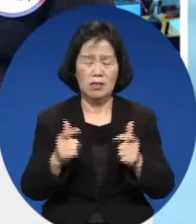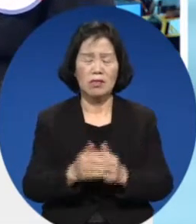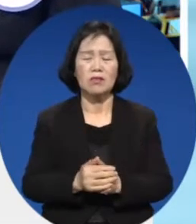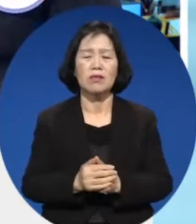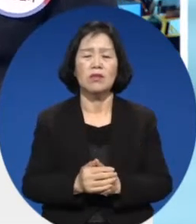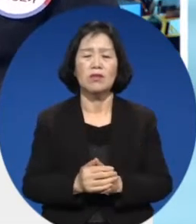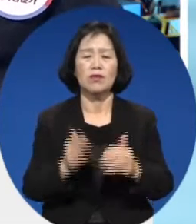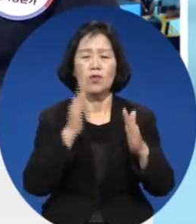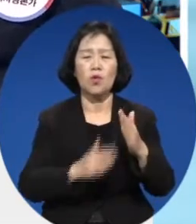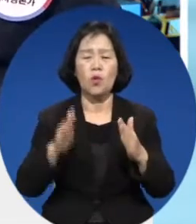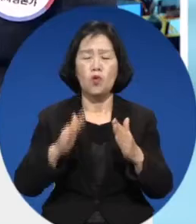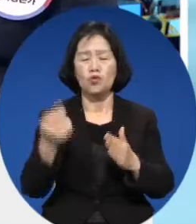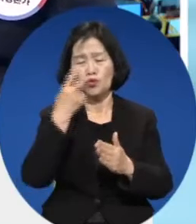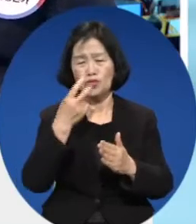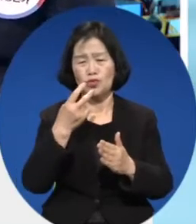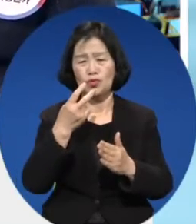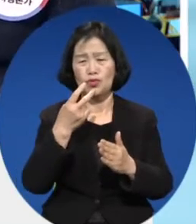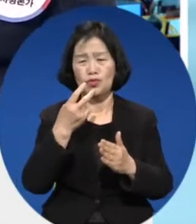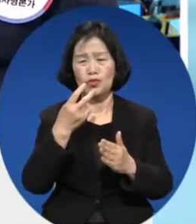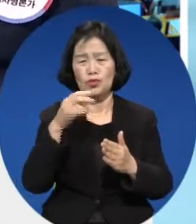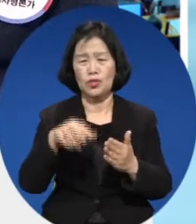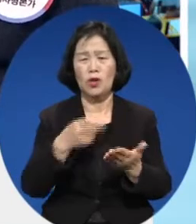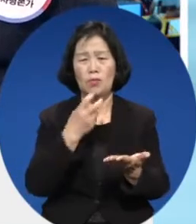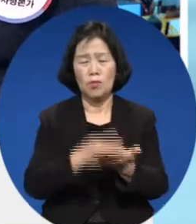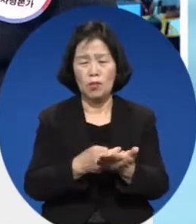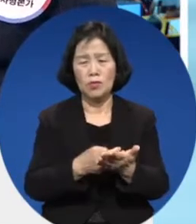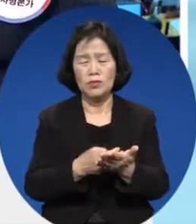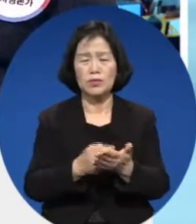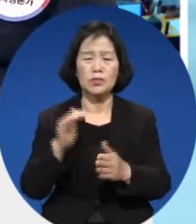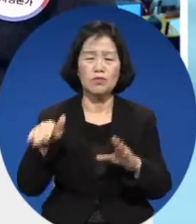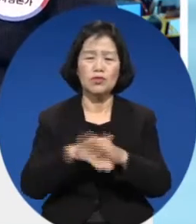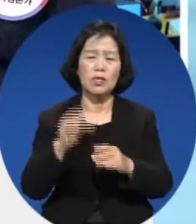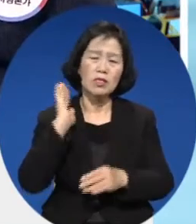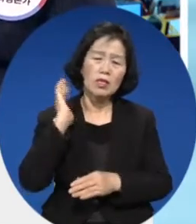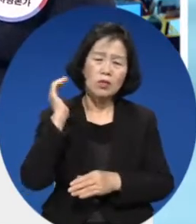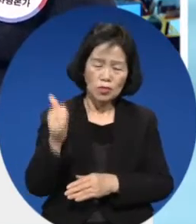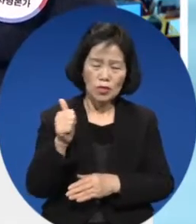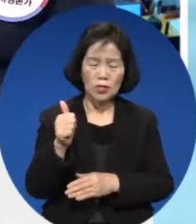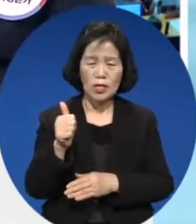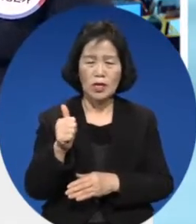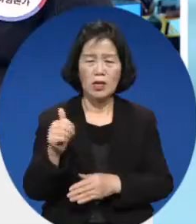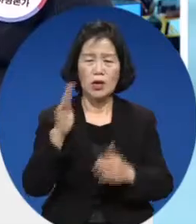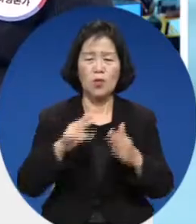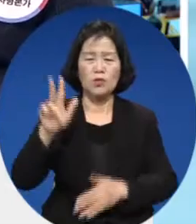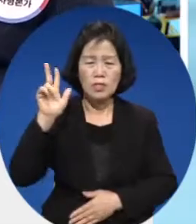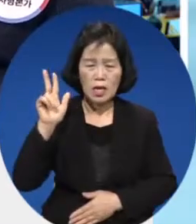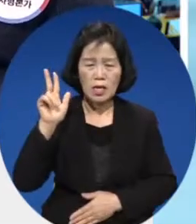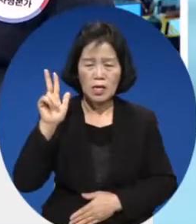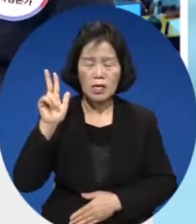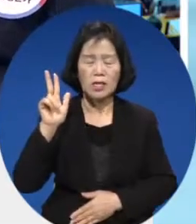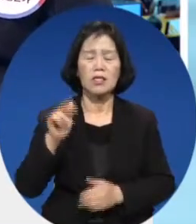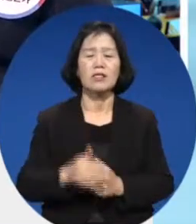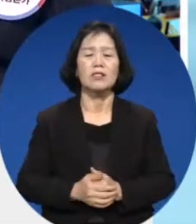네. 공수처법은 문재인 대통령의 정책 공약입니다. 검찰개혁의 상징입니다. 패스트트랙까지